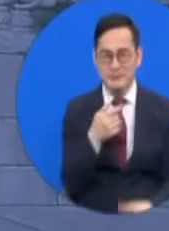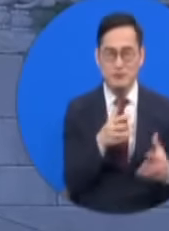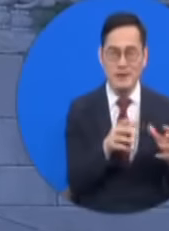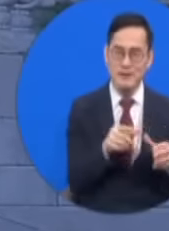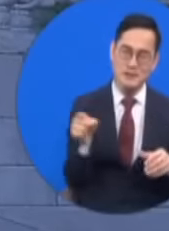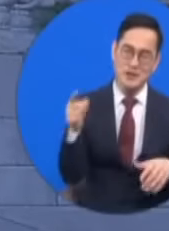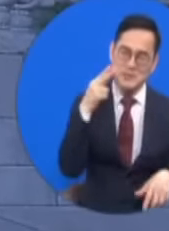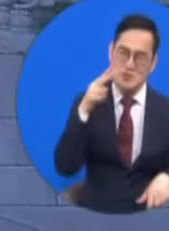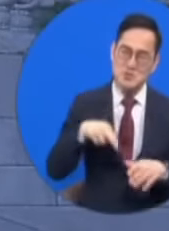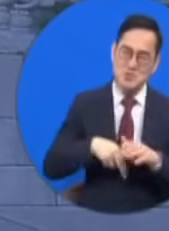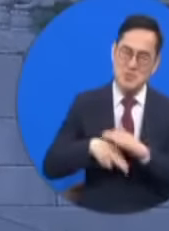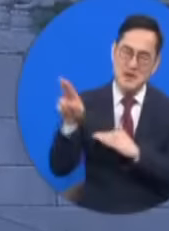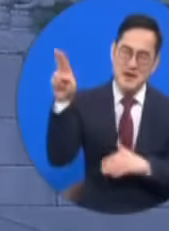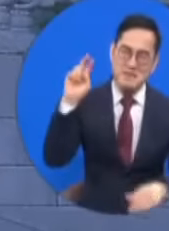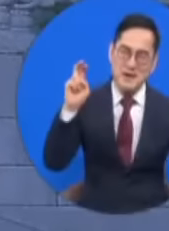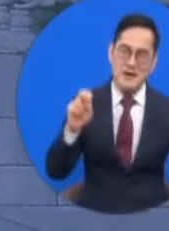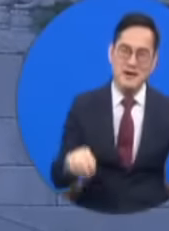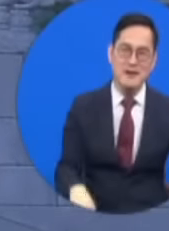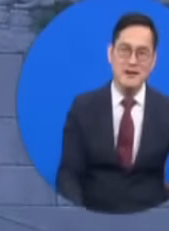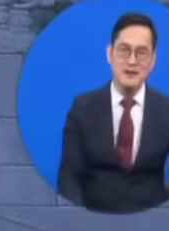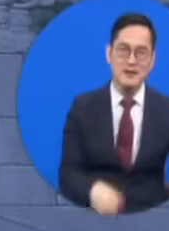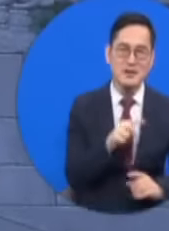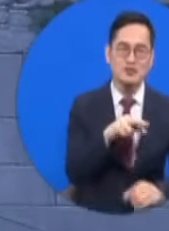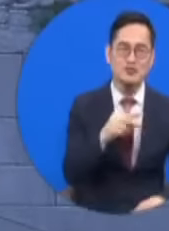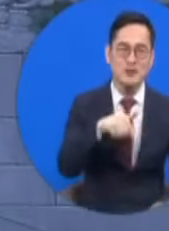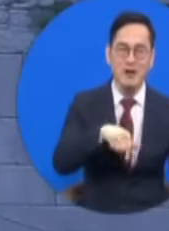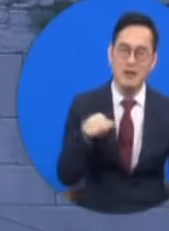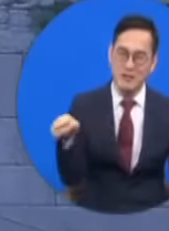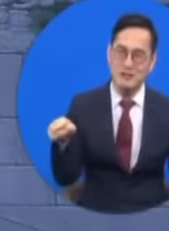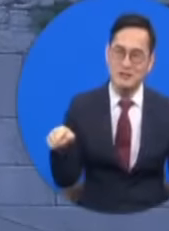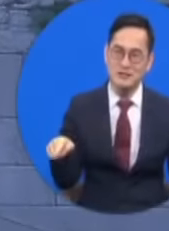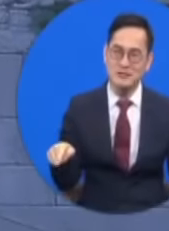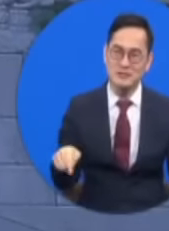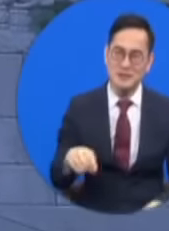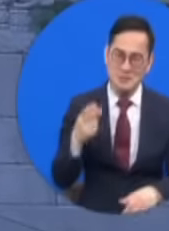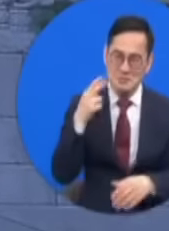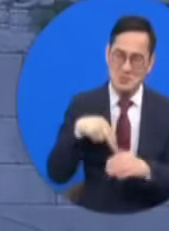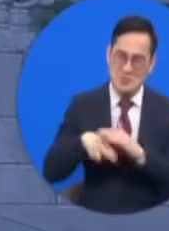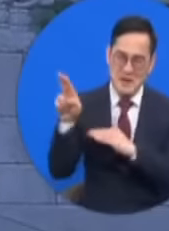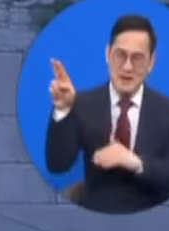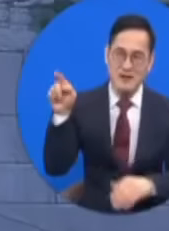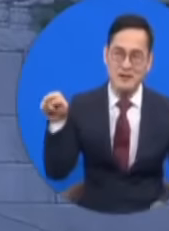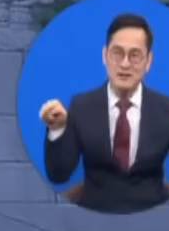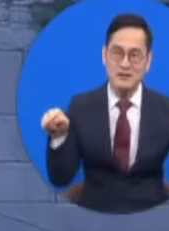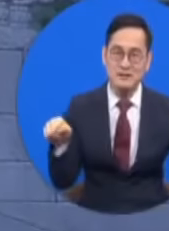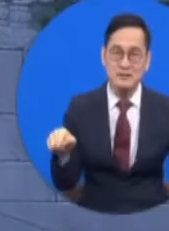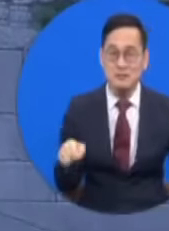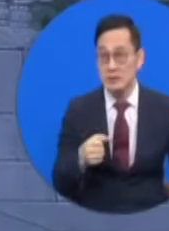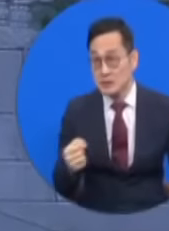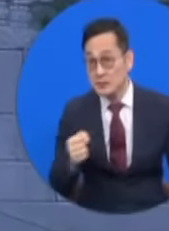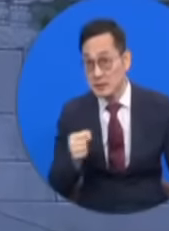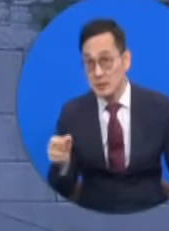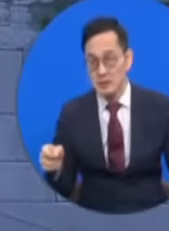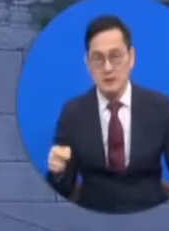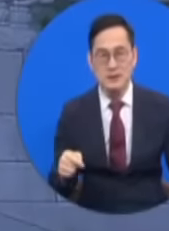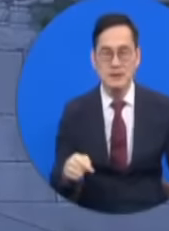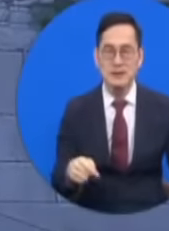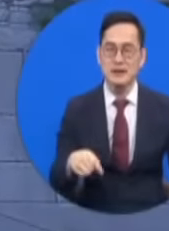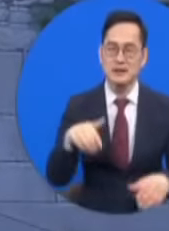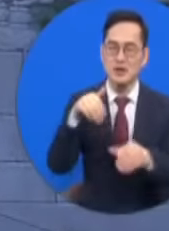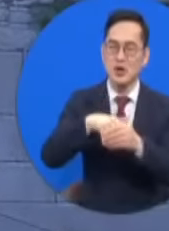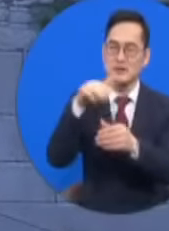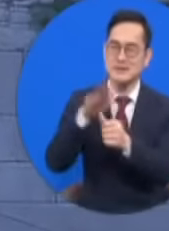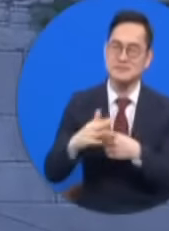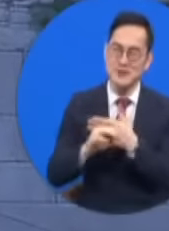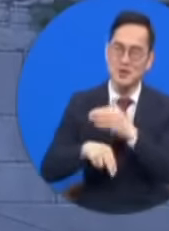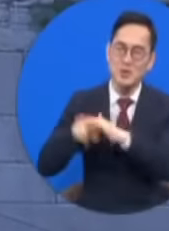미국 갈 거다. 네. 이준석 대표도 그랬죠. 아, 미국 갈 거다. 그랬는데 한동훈 비대위원장 저희와 인터뷰에서 정치라는 무대에서 살기로